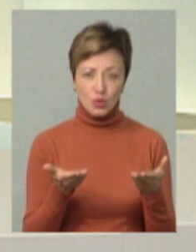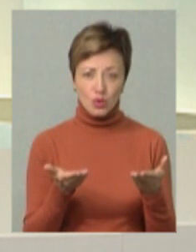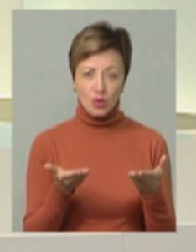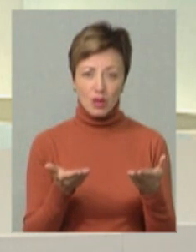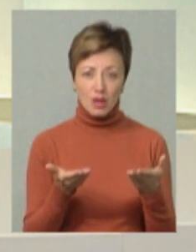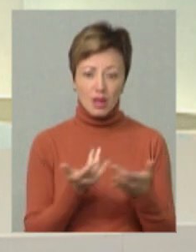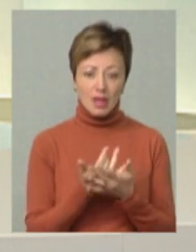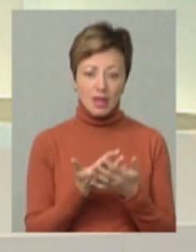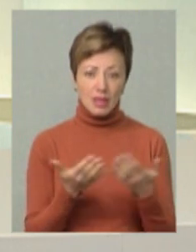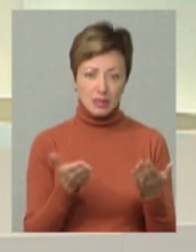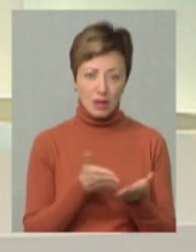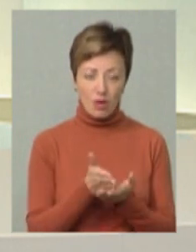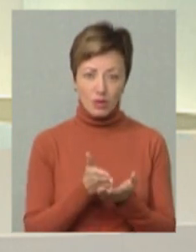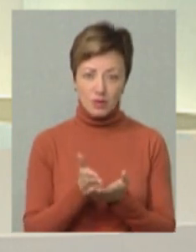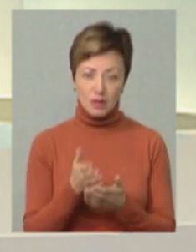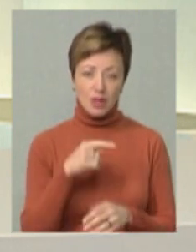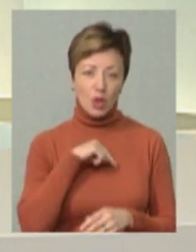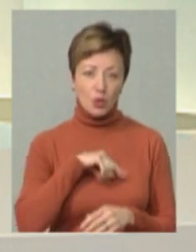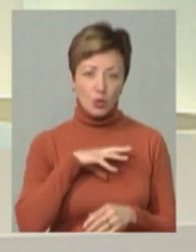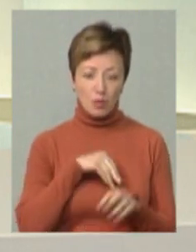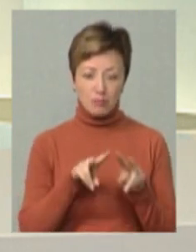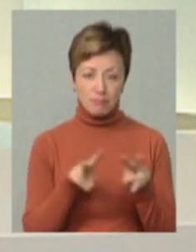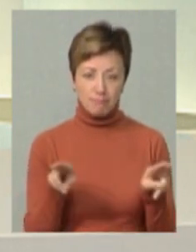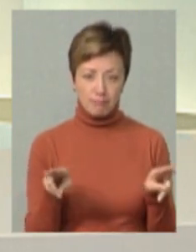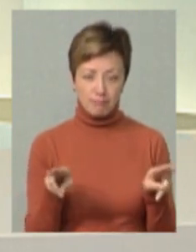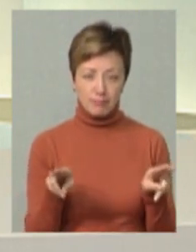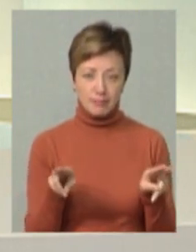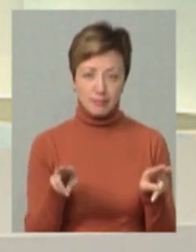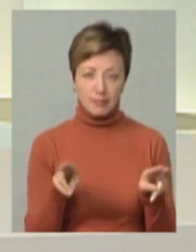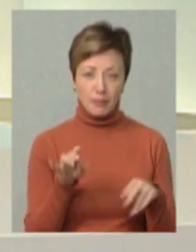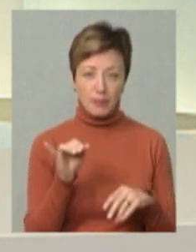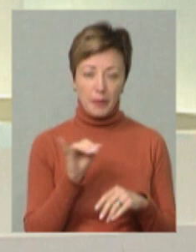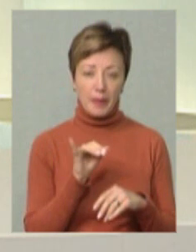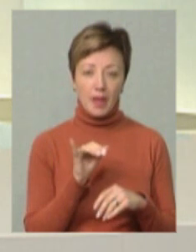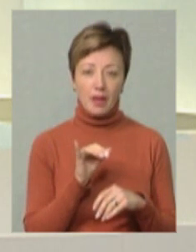віруючі різних конфесій, за духом вони одинакові. І